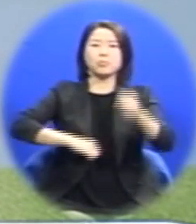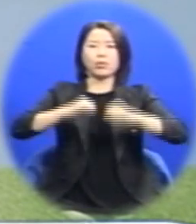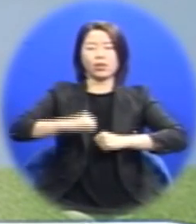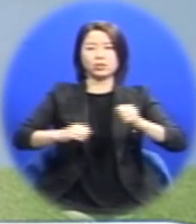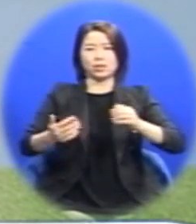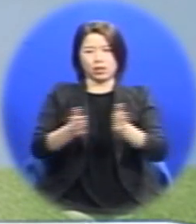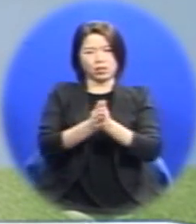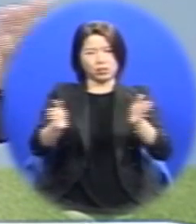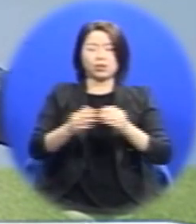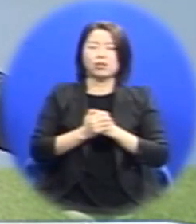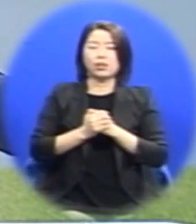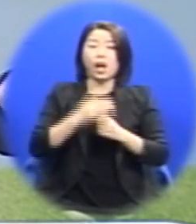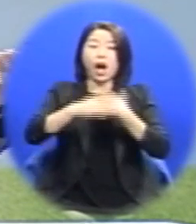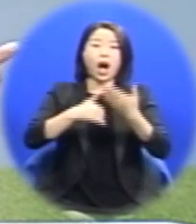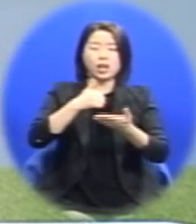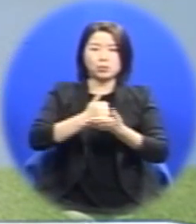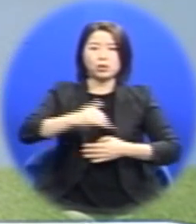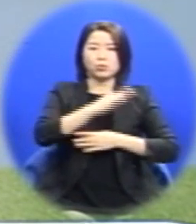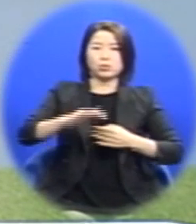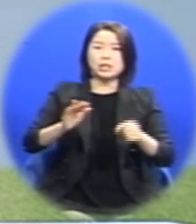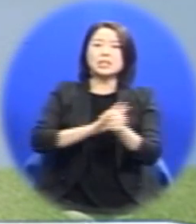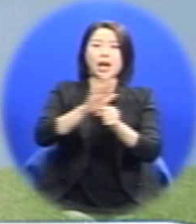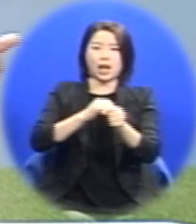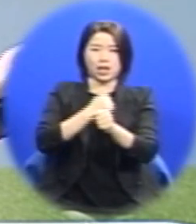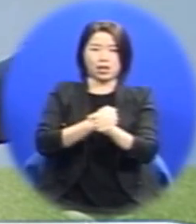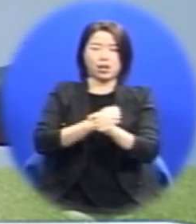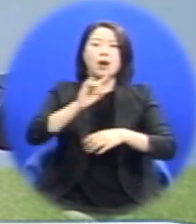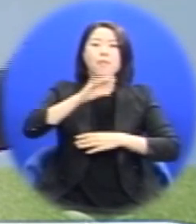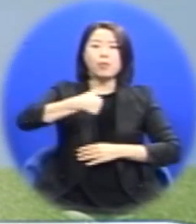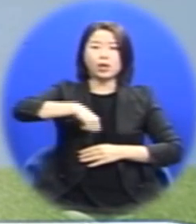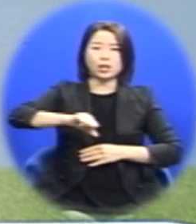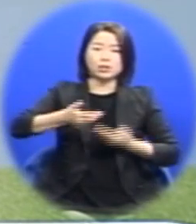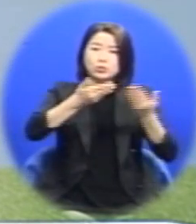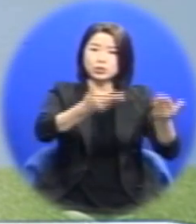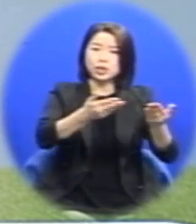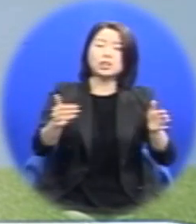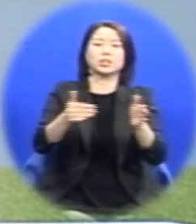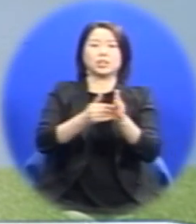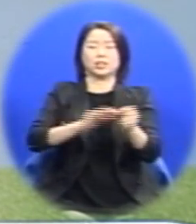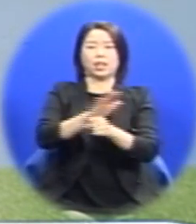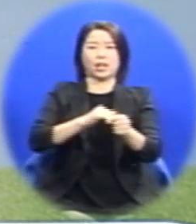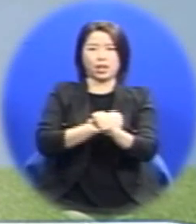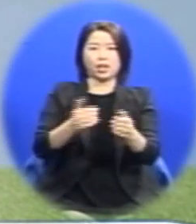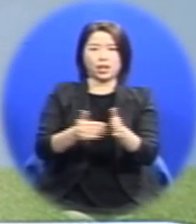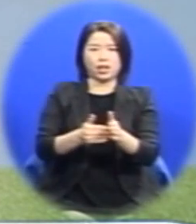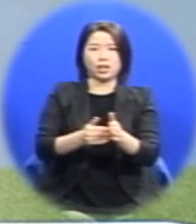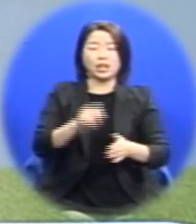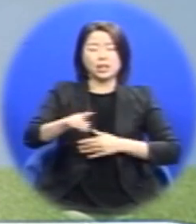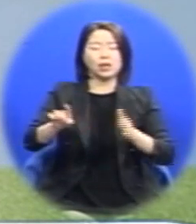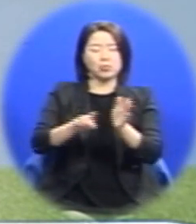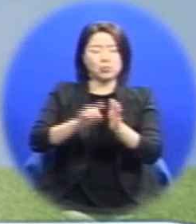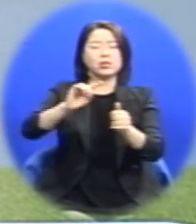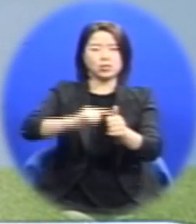일어나요. 하나님이 우리를 사랑하세요. 독생자를 주시기까지 사랑하셨어요. 이게